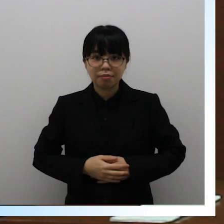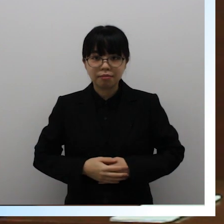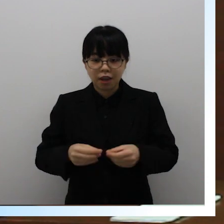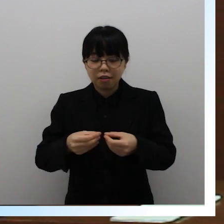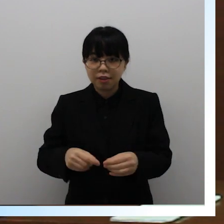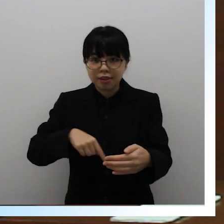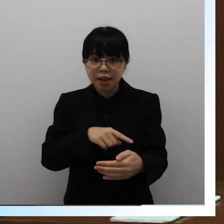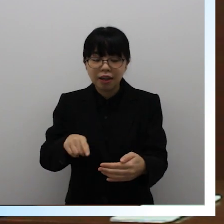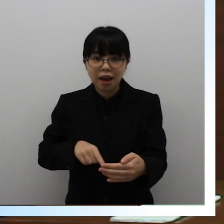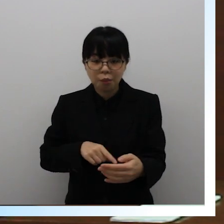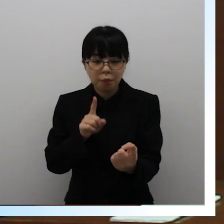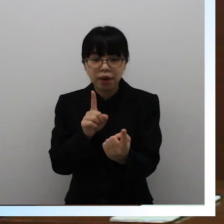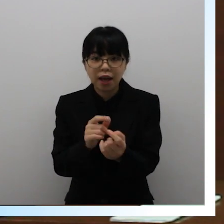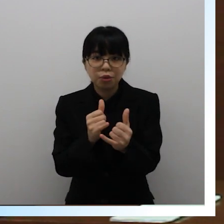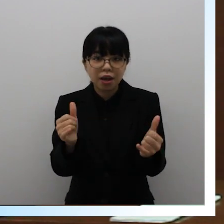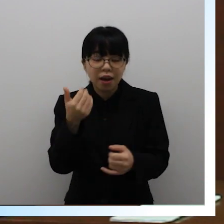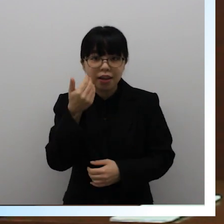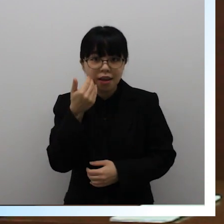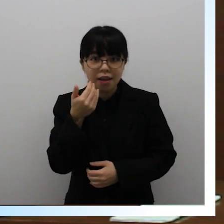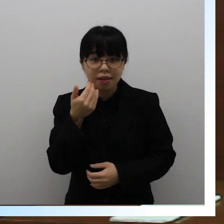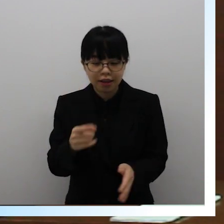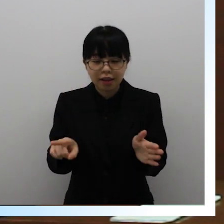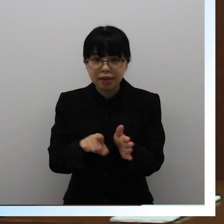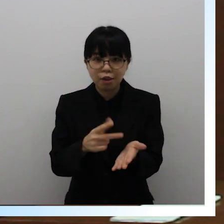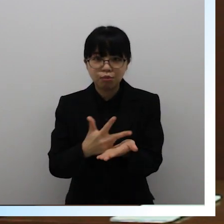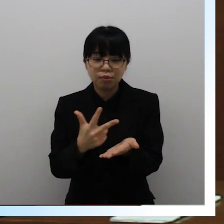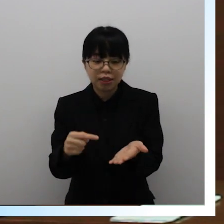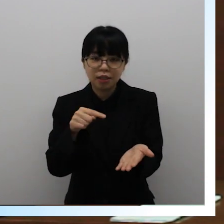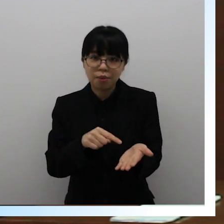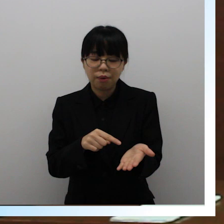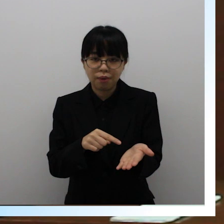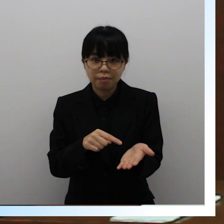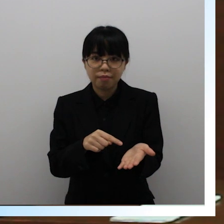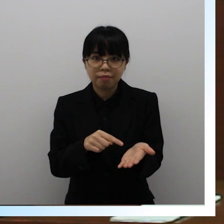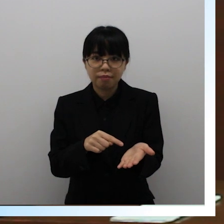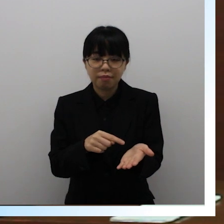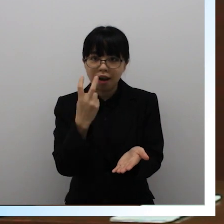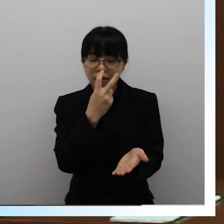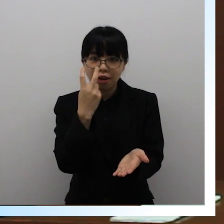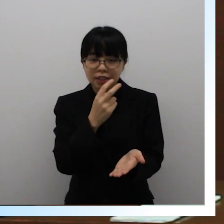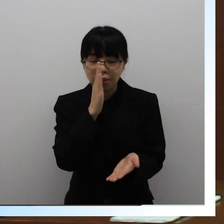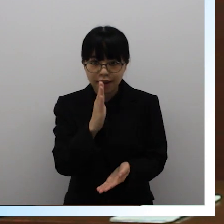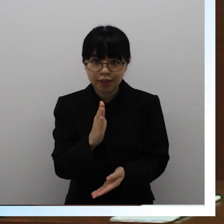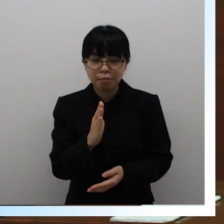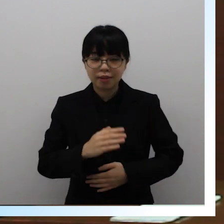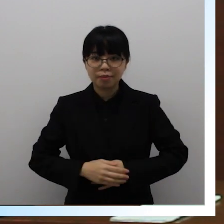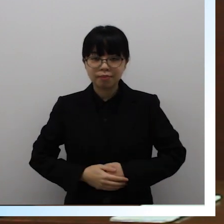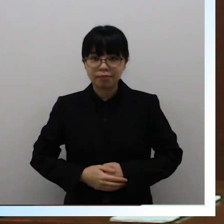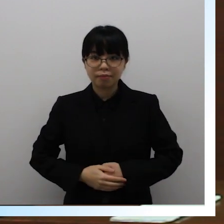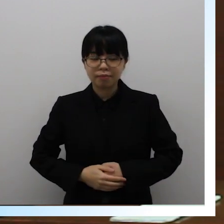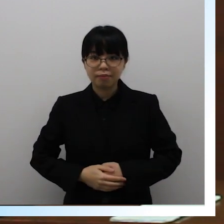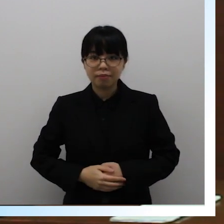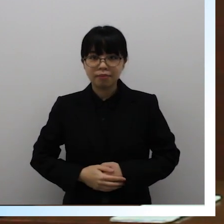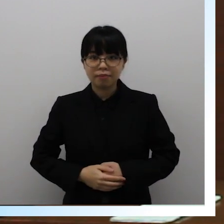をお願いしたいと思います。給付金の額につきましては給食費相当額としておりますので、無償